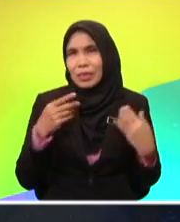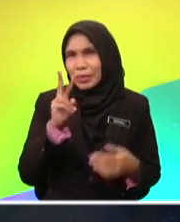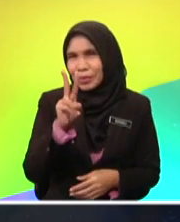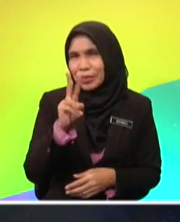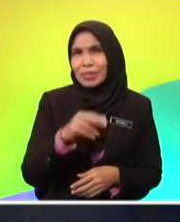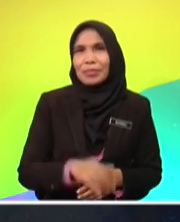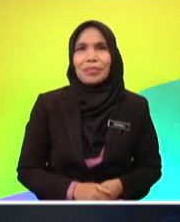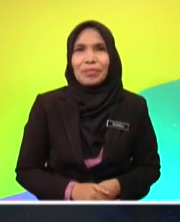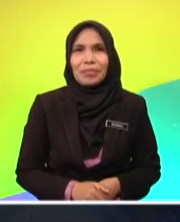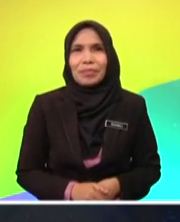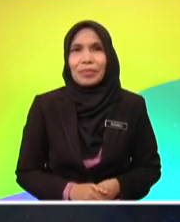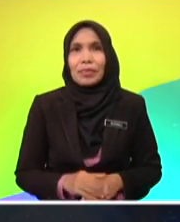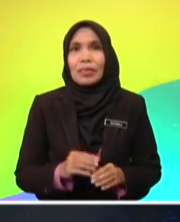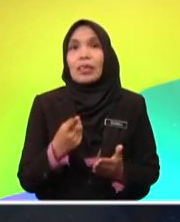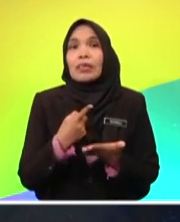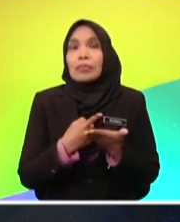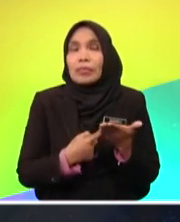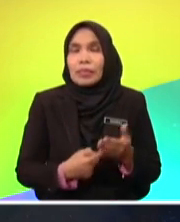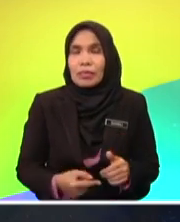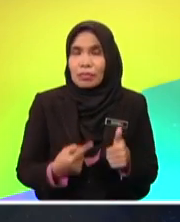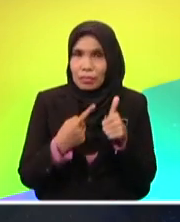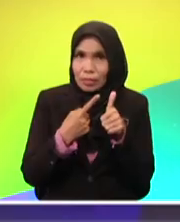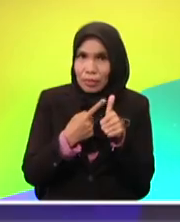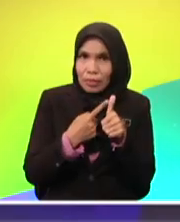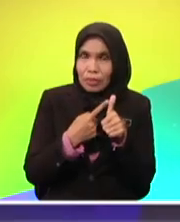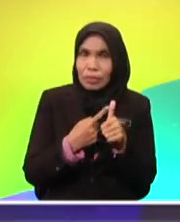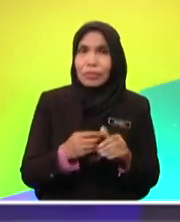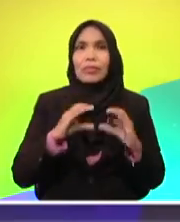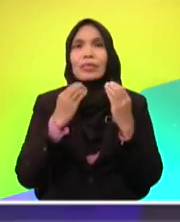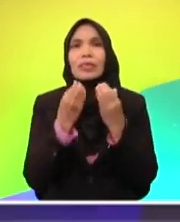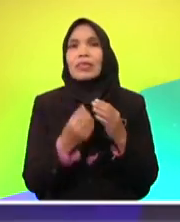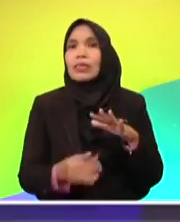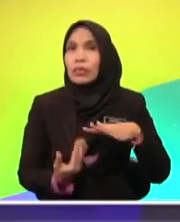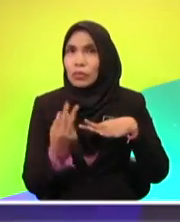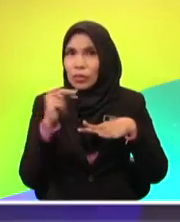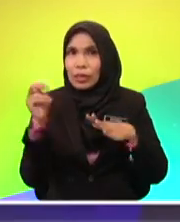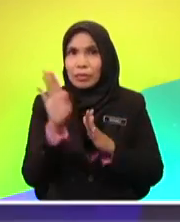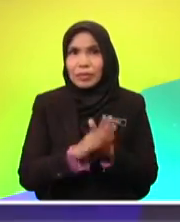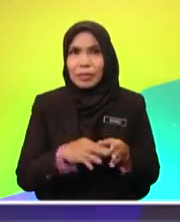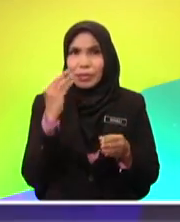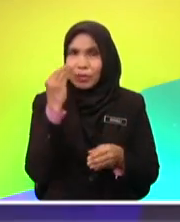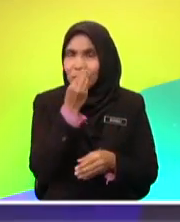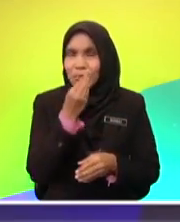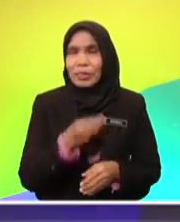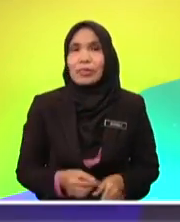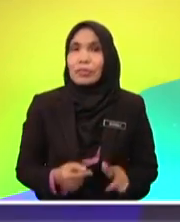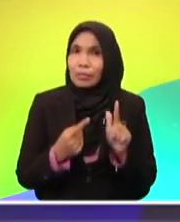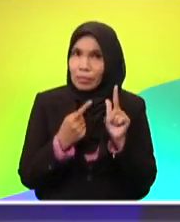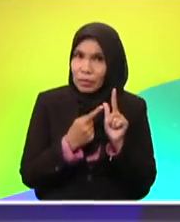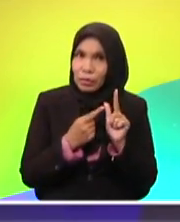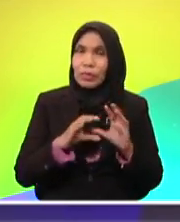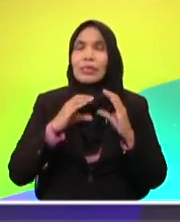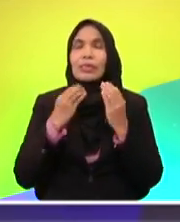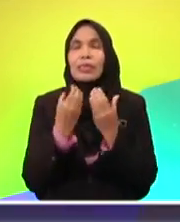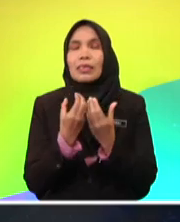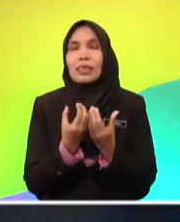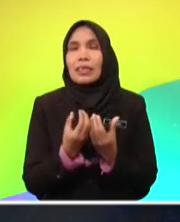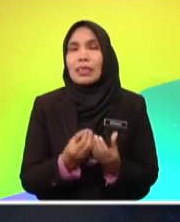Rina kumpulan dia? Kelas tumbuhan berbunga dan kelas tumbuhan tidak berbunga.